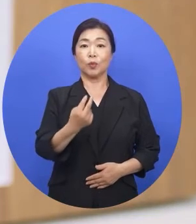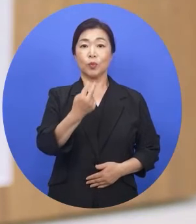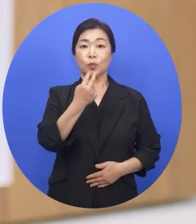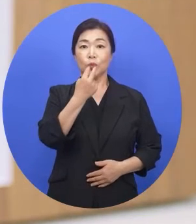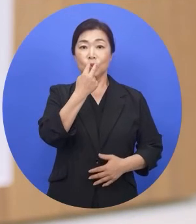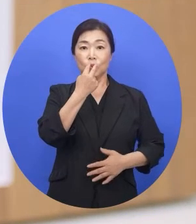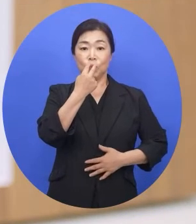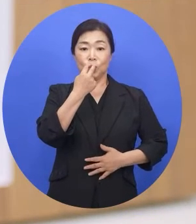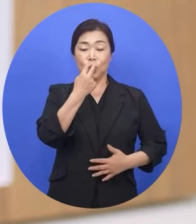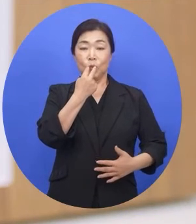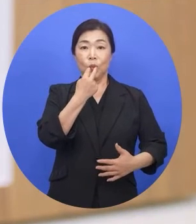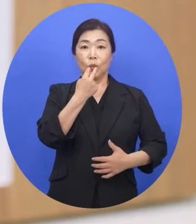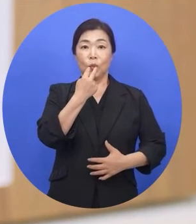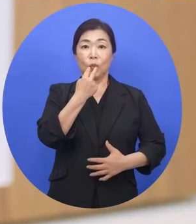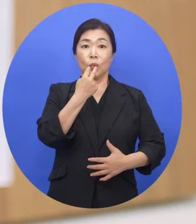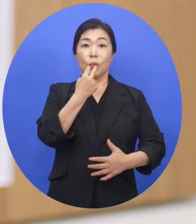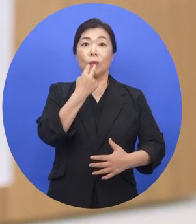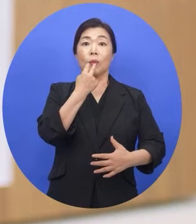숨을 들이쉬고